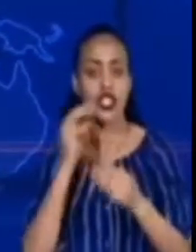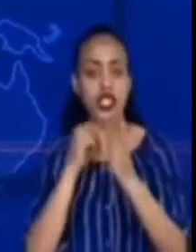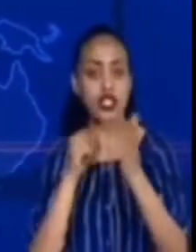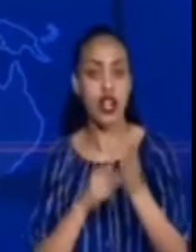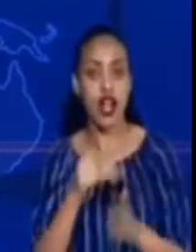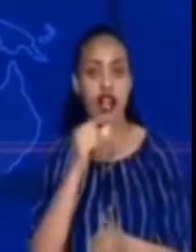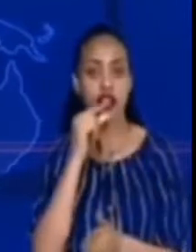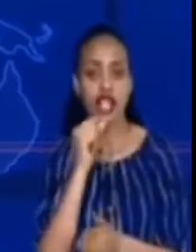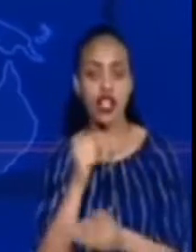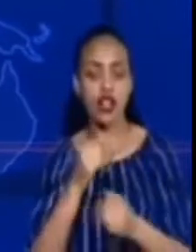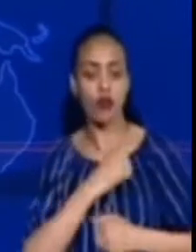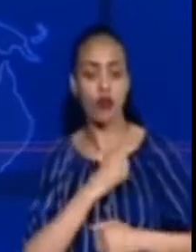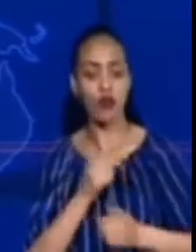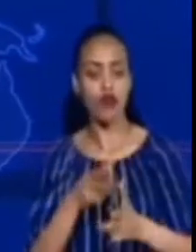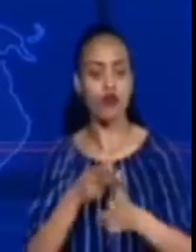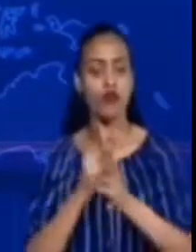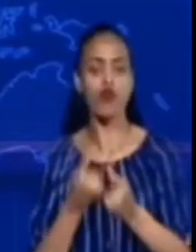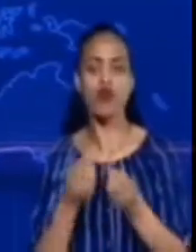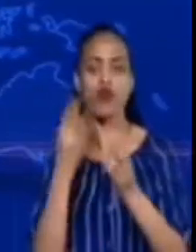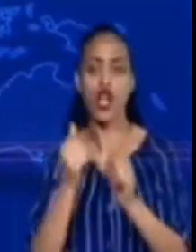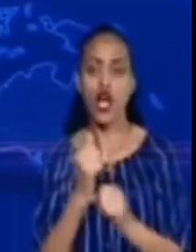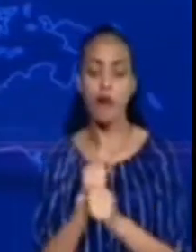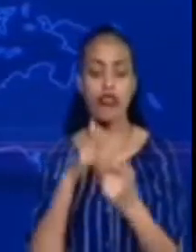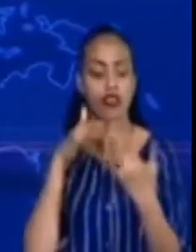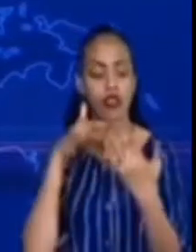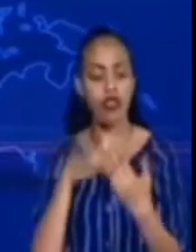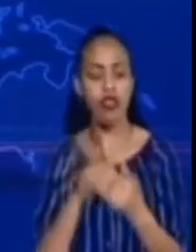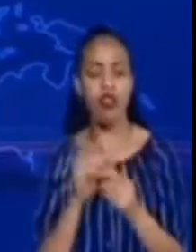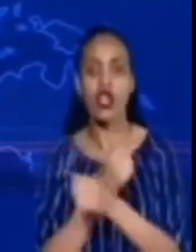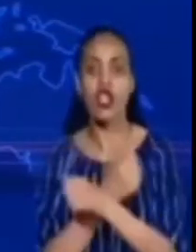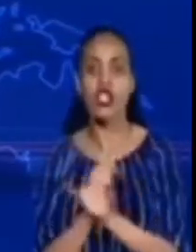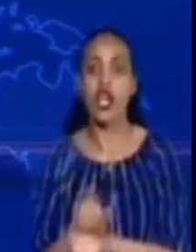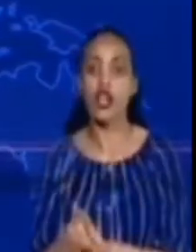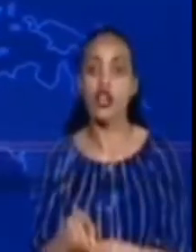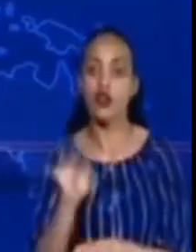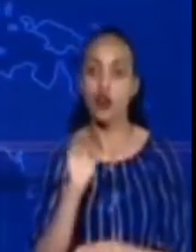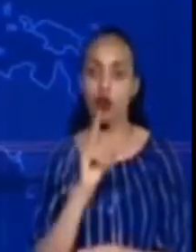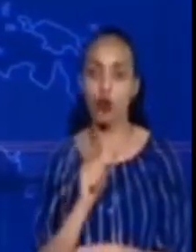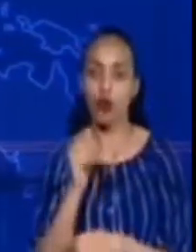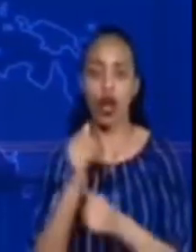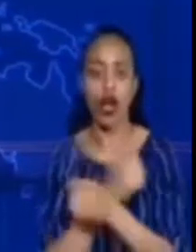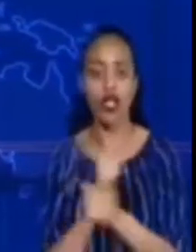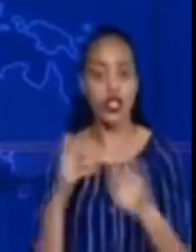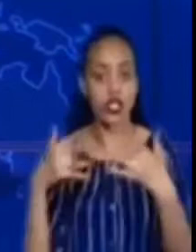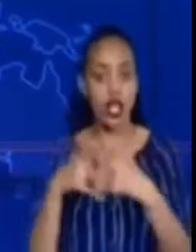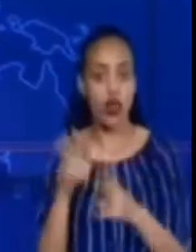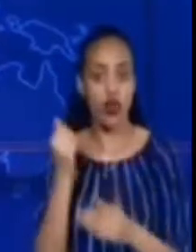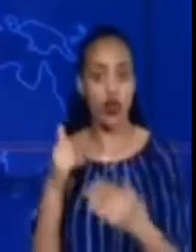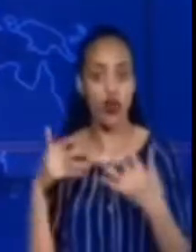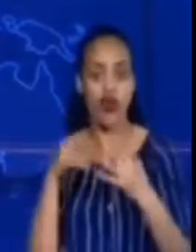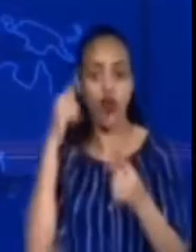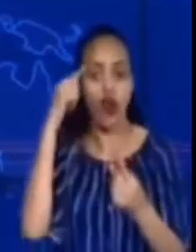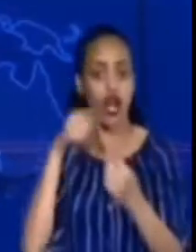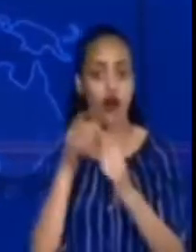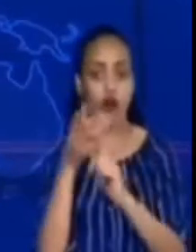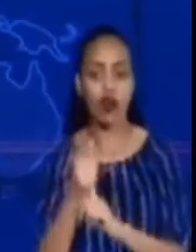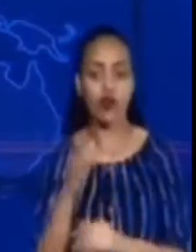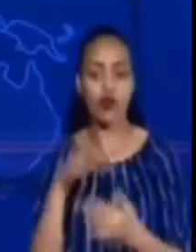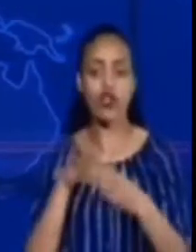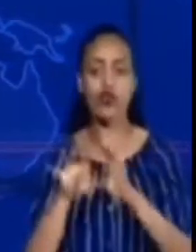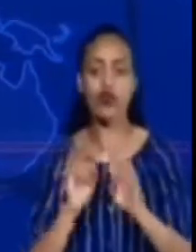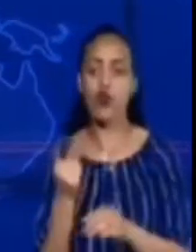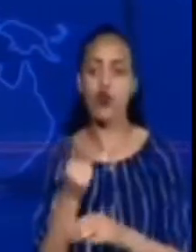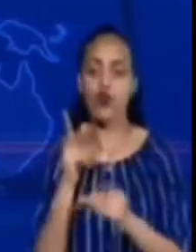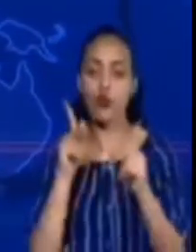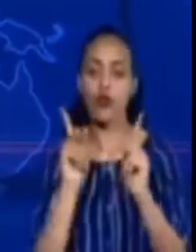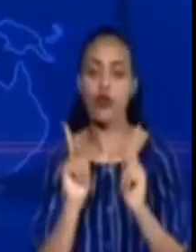ትልቅ ሰው ነው እንዴ ቂጥ ከሚልሱ አይስክሬም አይልሱ አሜሪካ አይደል እንዴ ያሉት አሜሪካ አይደል ወይ ያሉት እርሶ አሜ በቃ